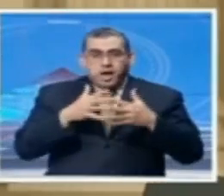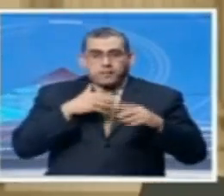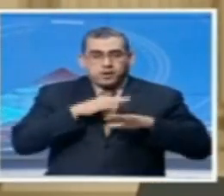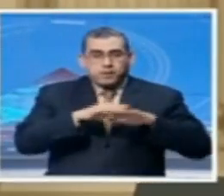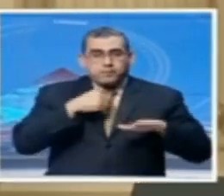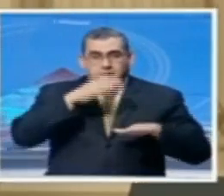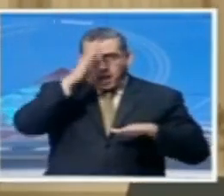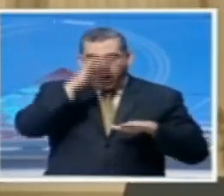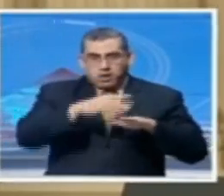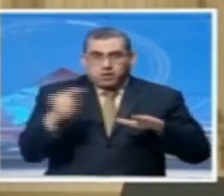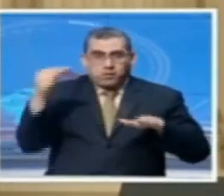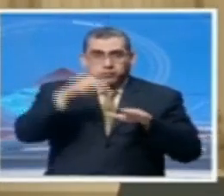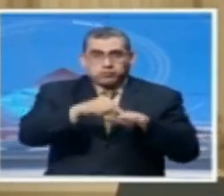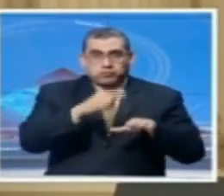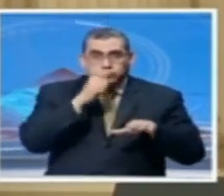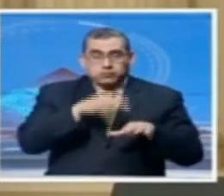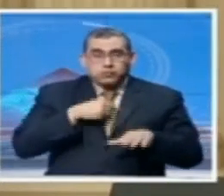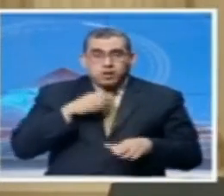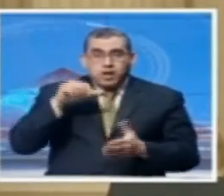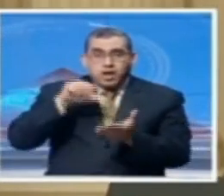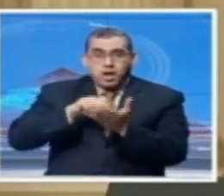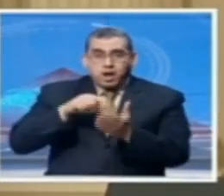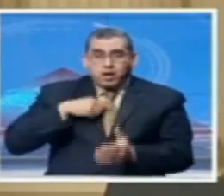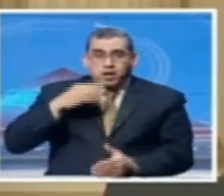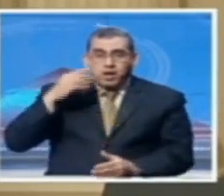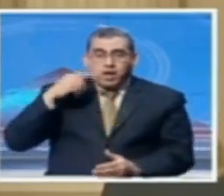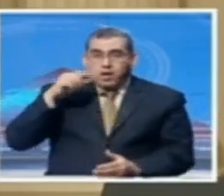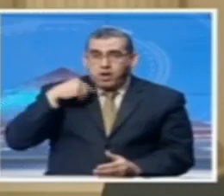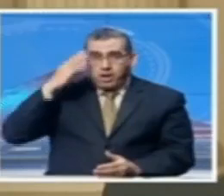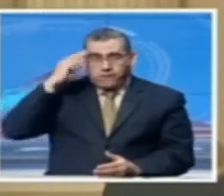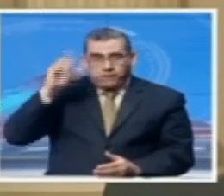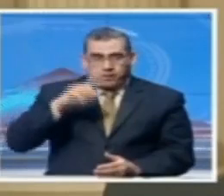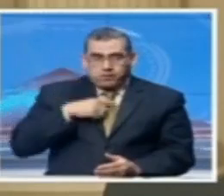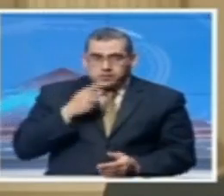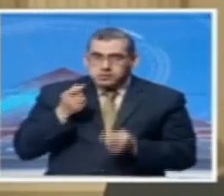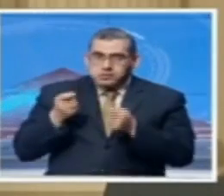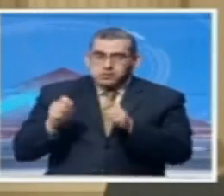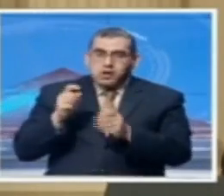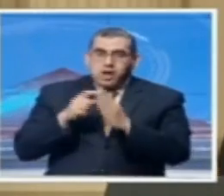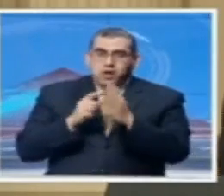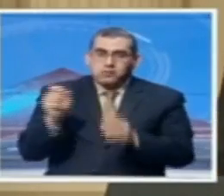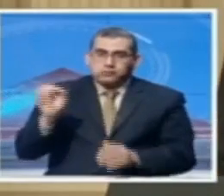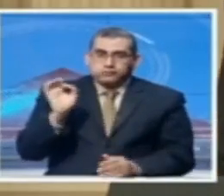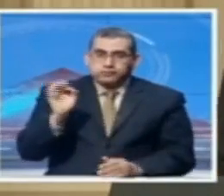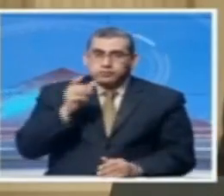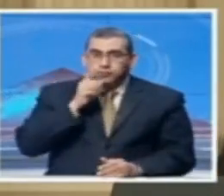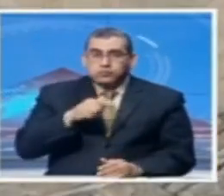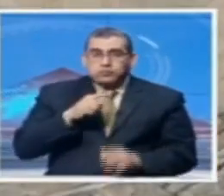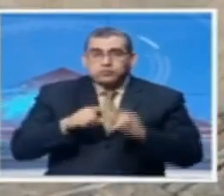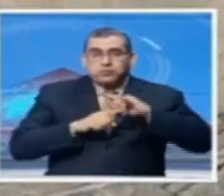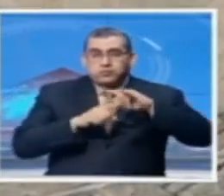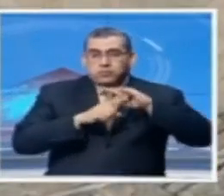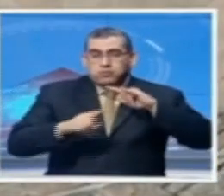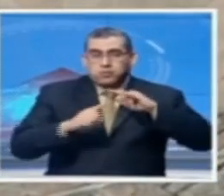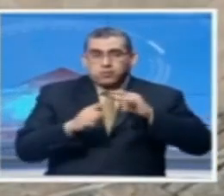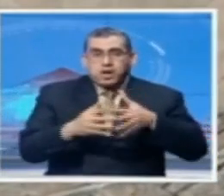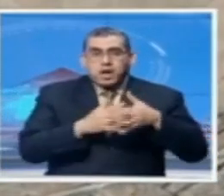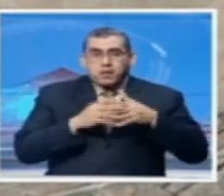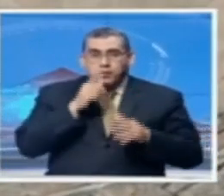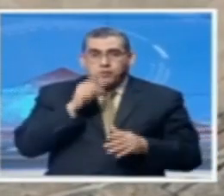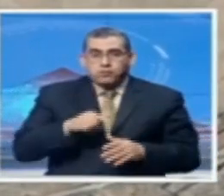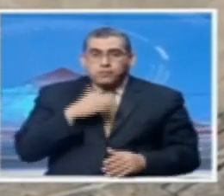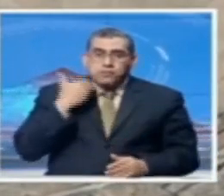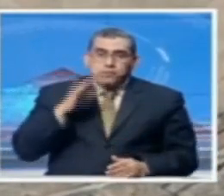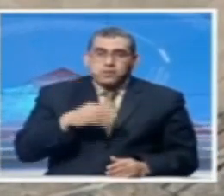في الوقت نفسه أن طهران لن تفلت من العقاب وذلك على حد قوله. وكانت الضربات الأمريكية قد أسفرت عن